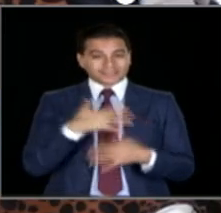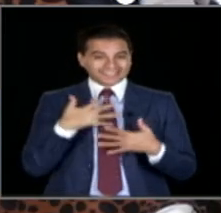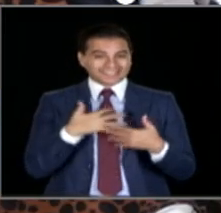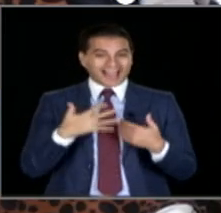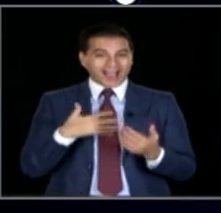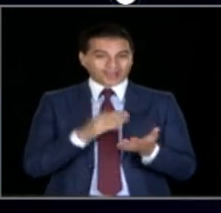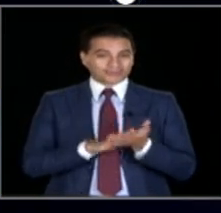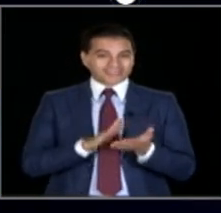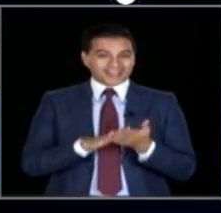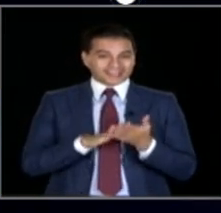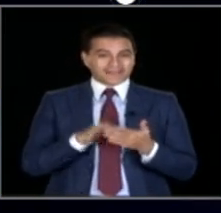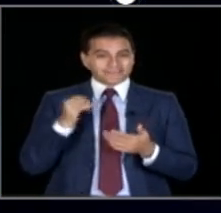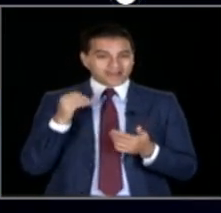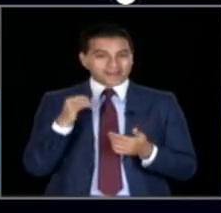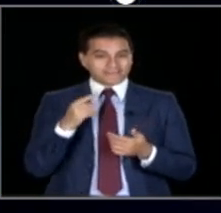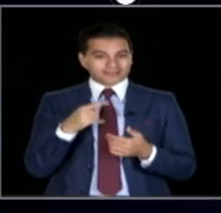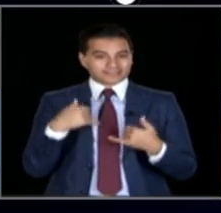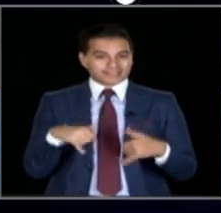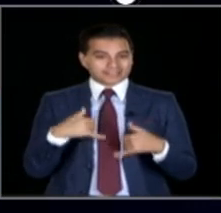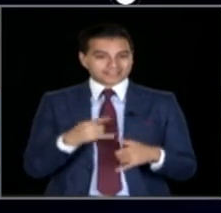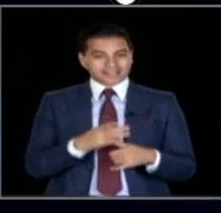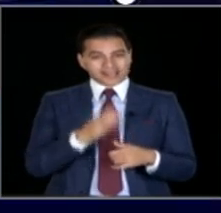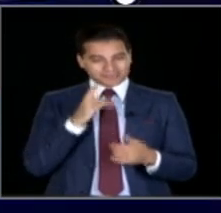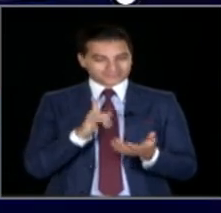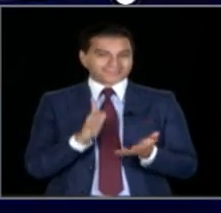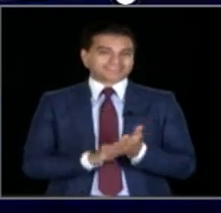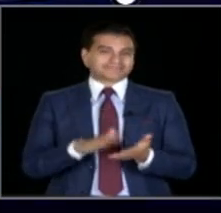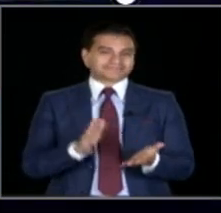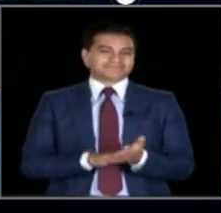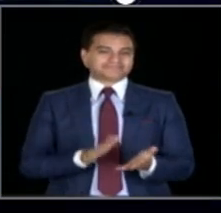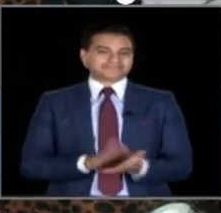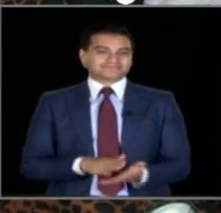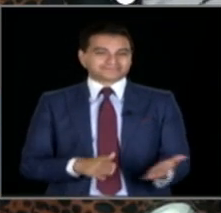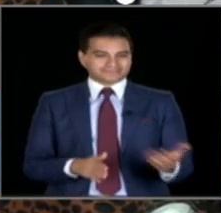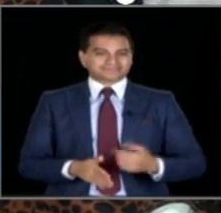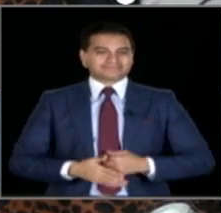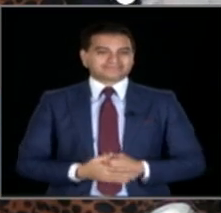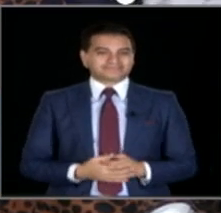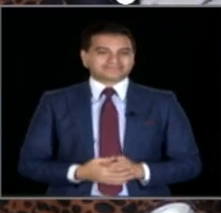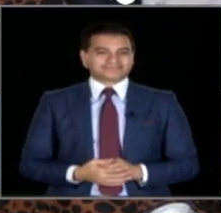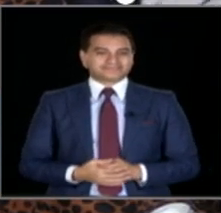عايز يسقف. محمد طعيمة، الجزائر. إجابة صحيحة.